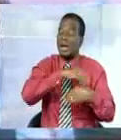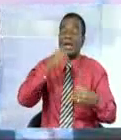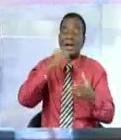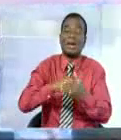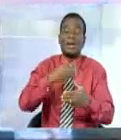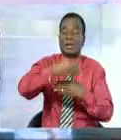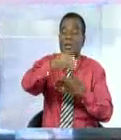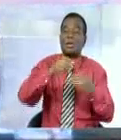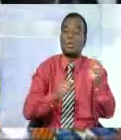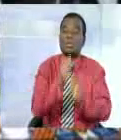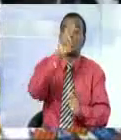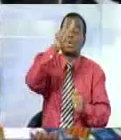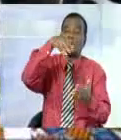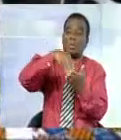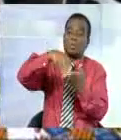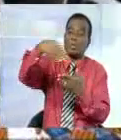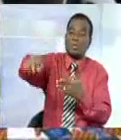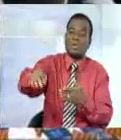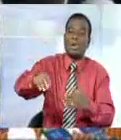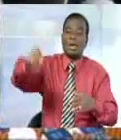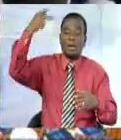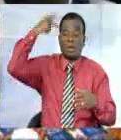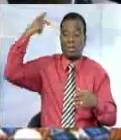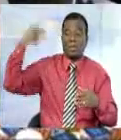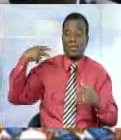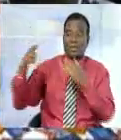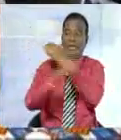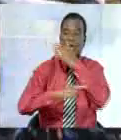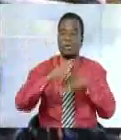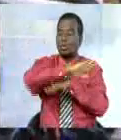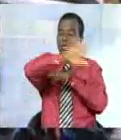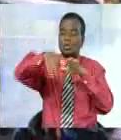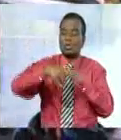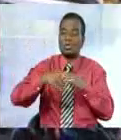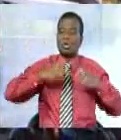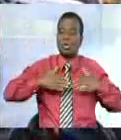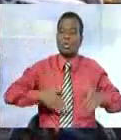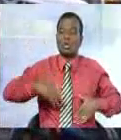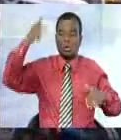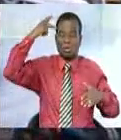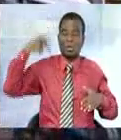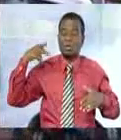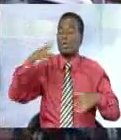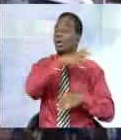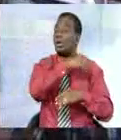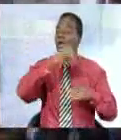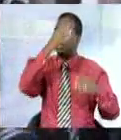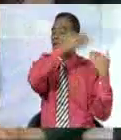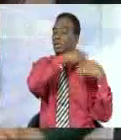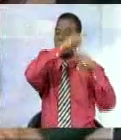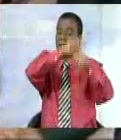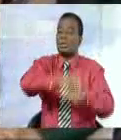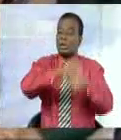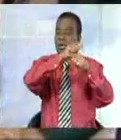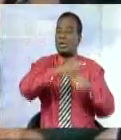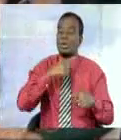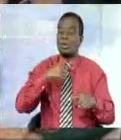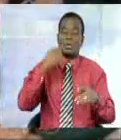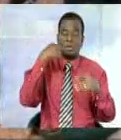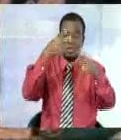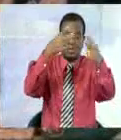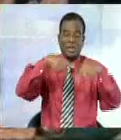2 milliards et demi de francs CFA. Le préfet de région et tout le corps préfectoral, les élus cadres et chefs traditionnels ont